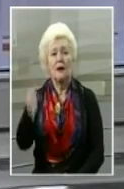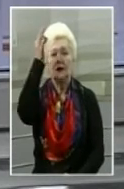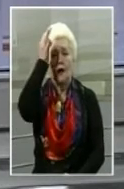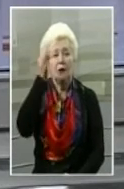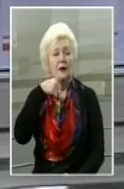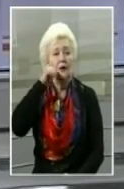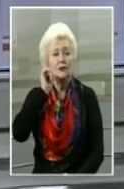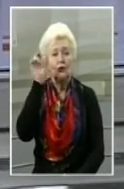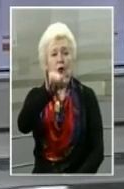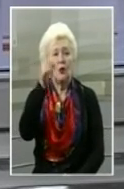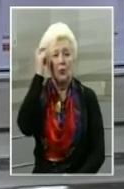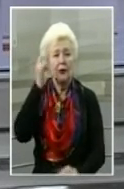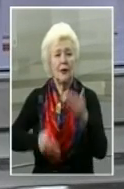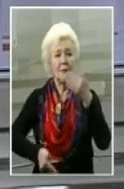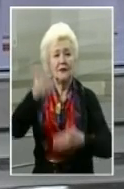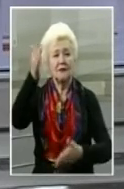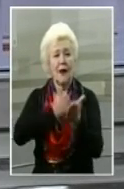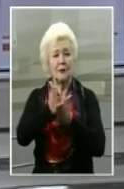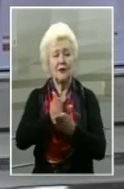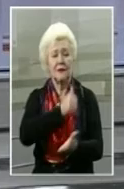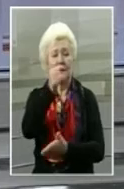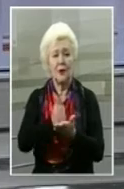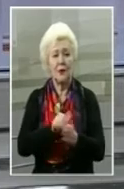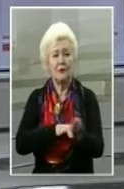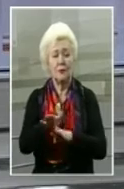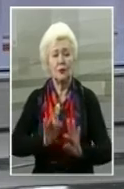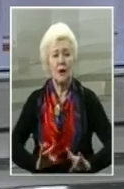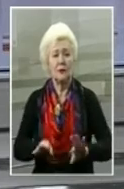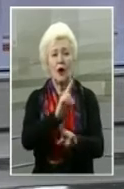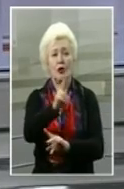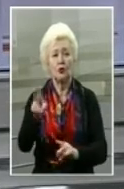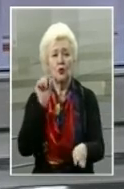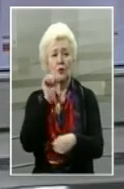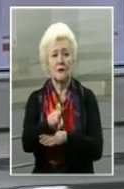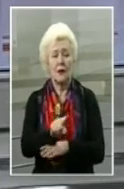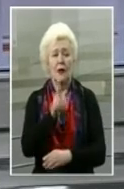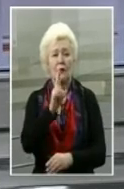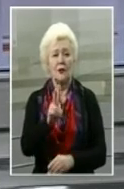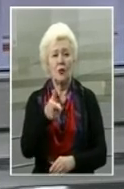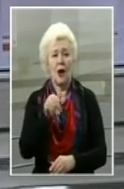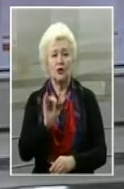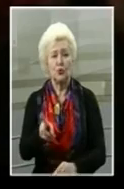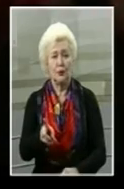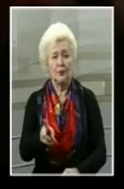Нагадаємо, вчора у Києві під стінами адміністрації президента відбулася акція «Хто замовив Катю Гандзюк?».